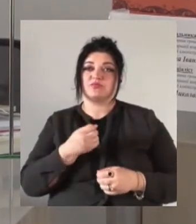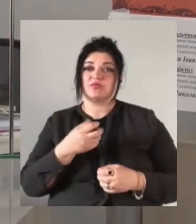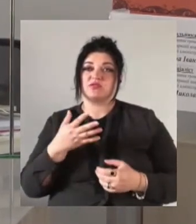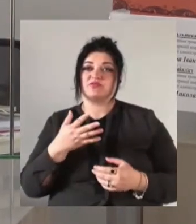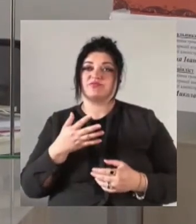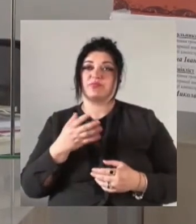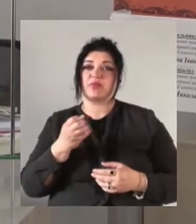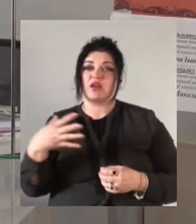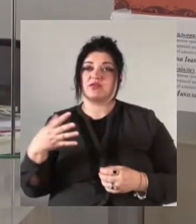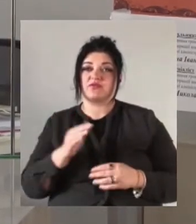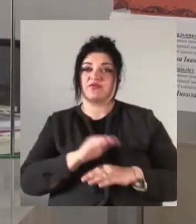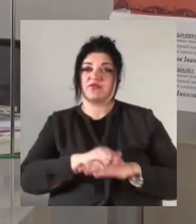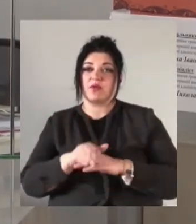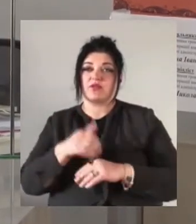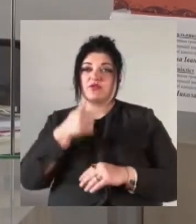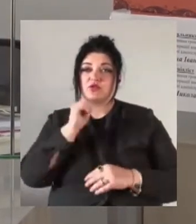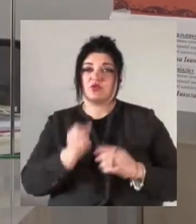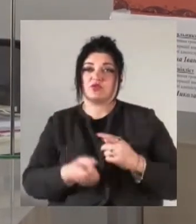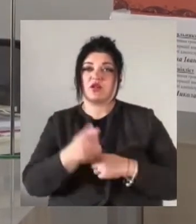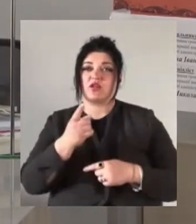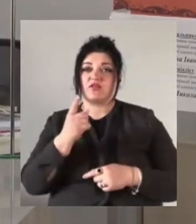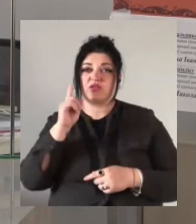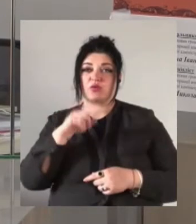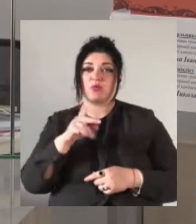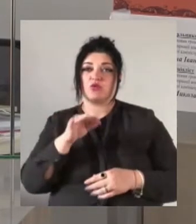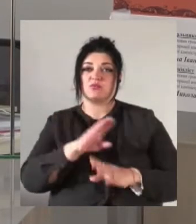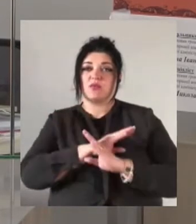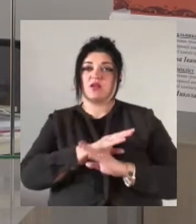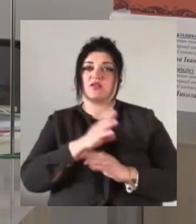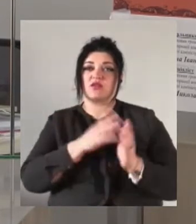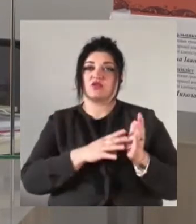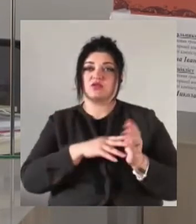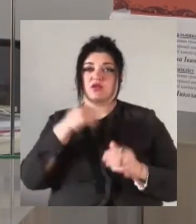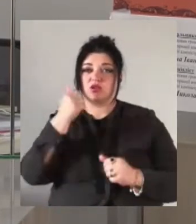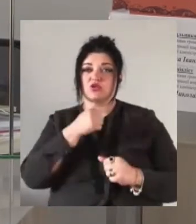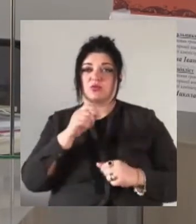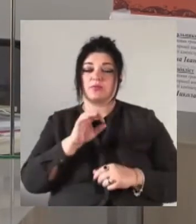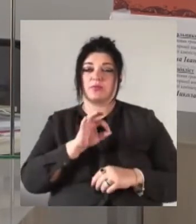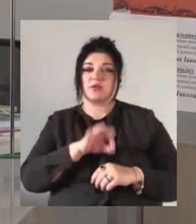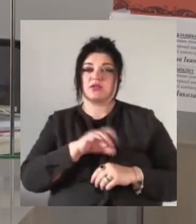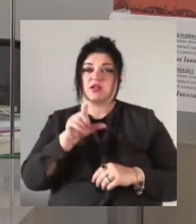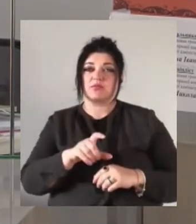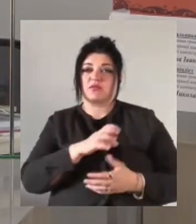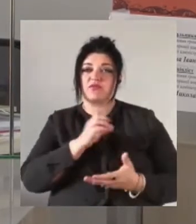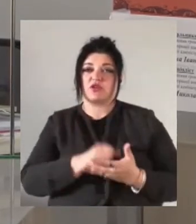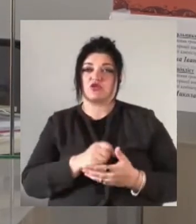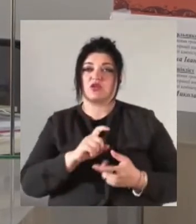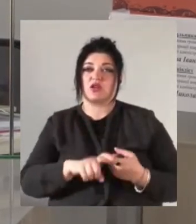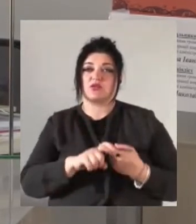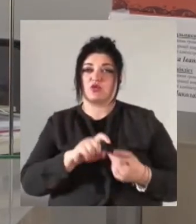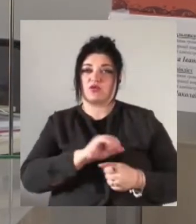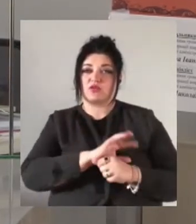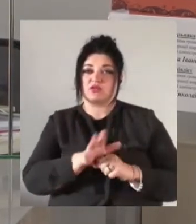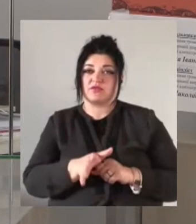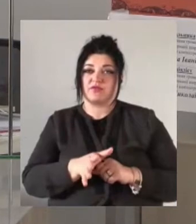стало відомо про смерть 90-річної пацієнтки з підтвердженим діагнозом коронавірусної інфекції. Я щиро висловлюю